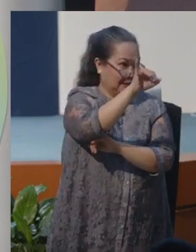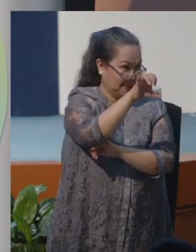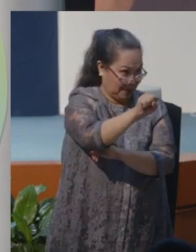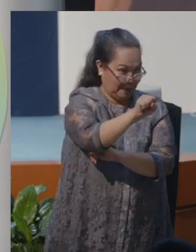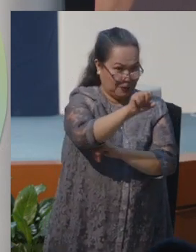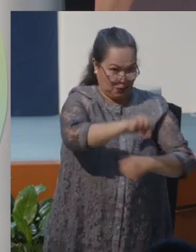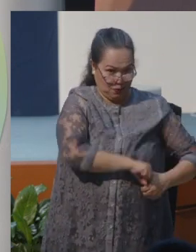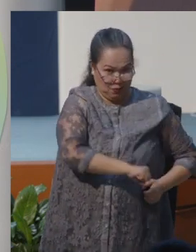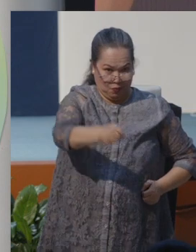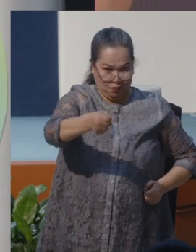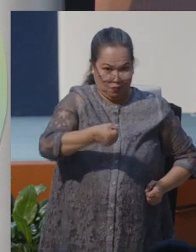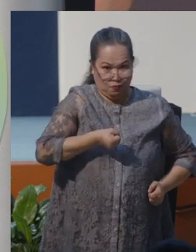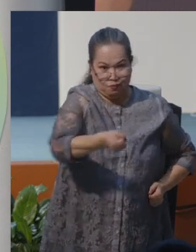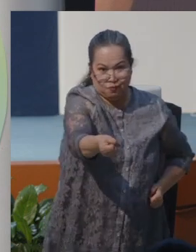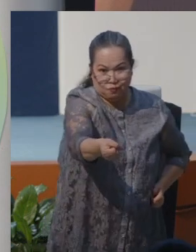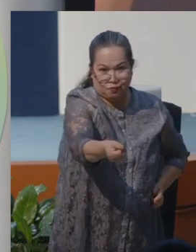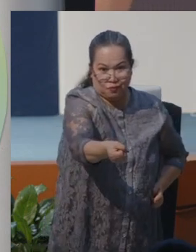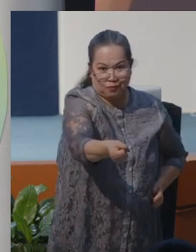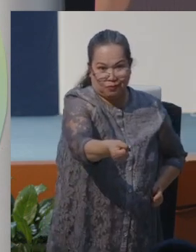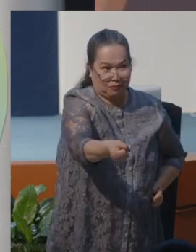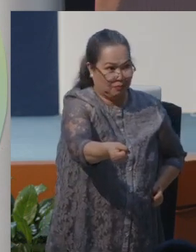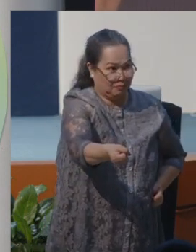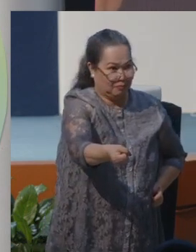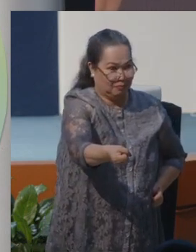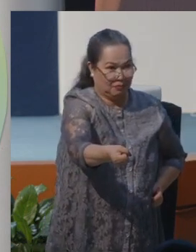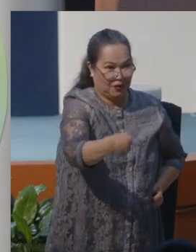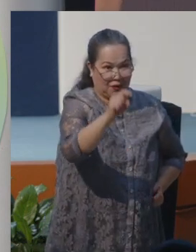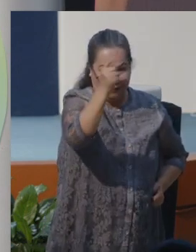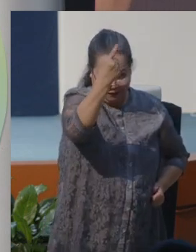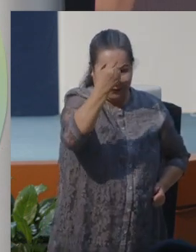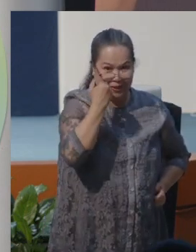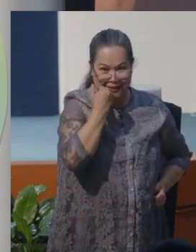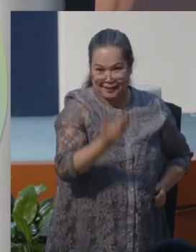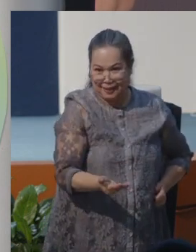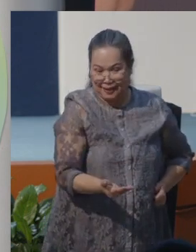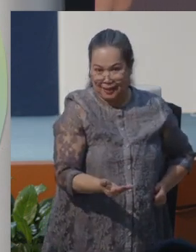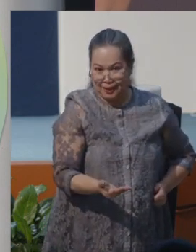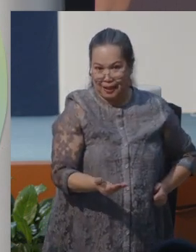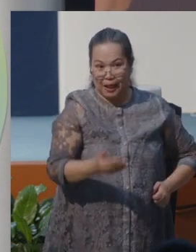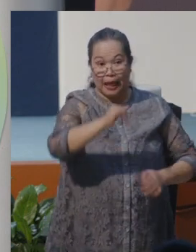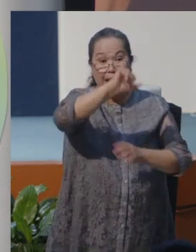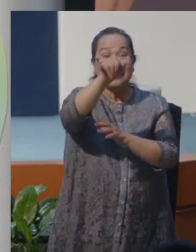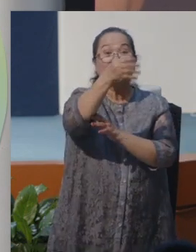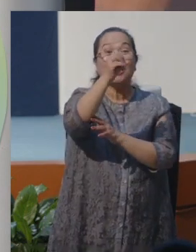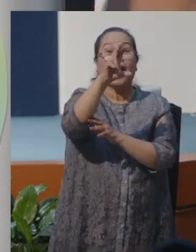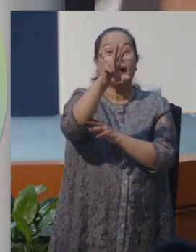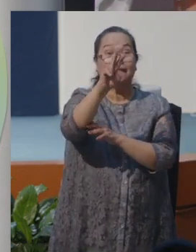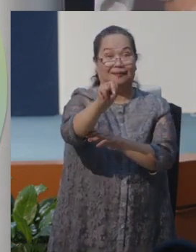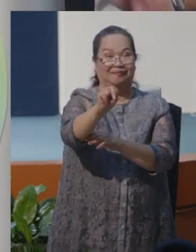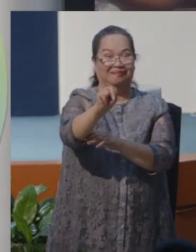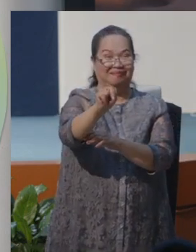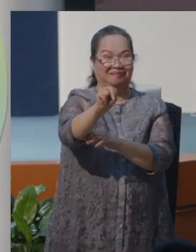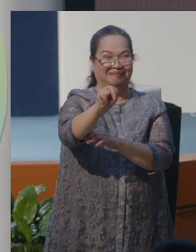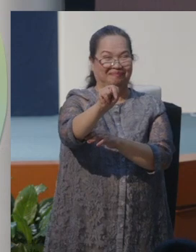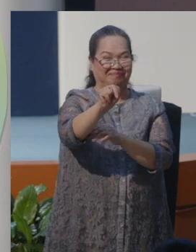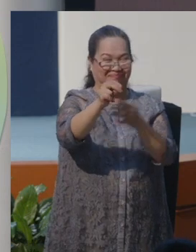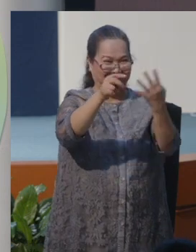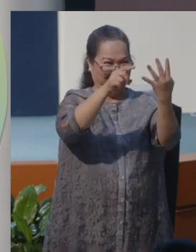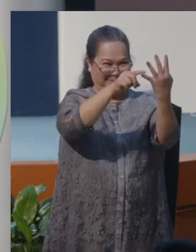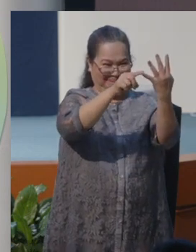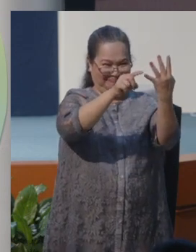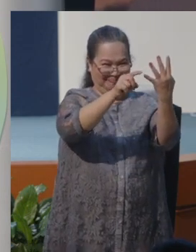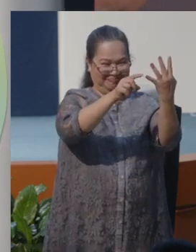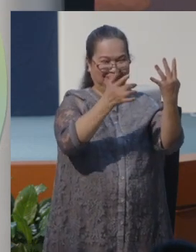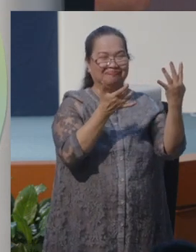sword. Siya ang unang namatay. Tingnan natin yung kanyang kapatid, si John, the power seeker na naging